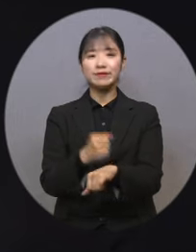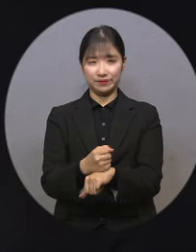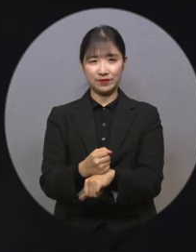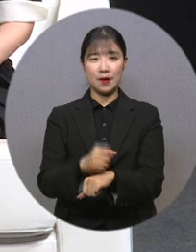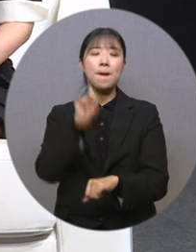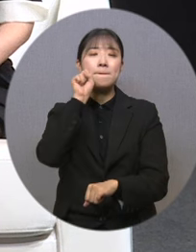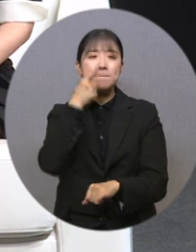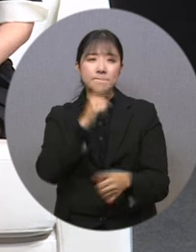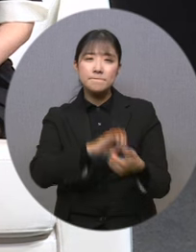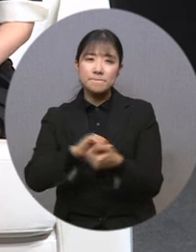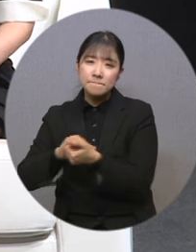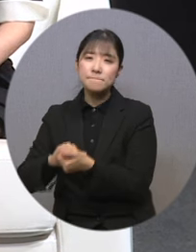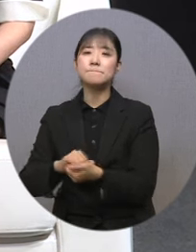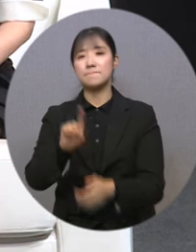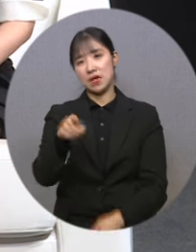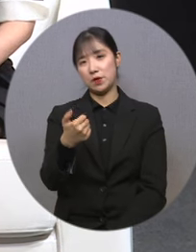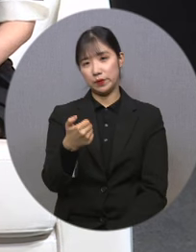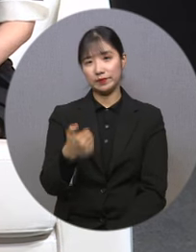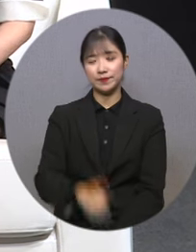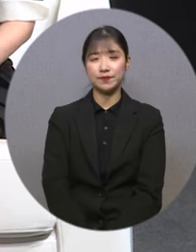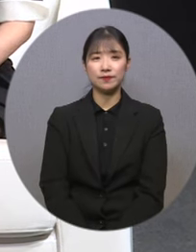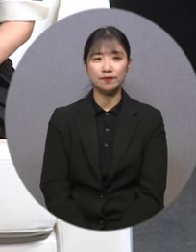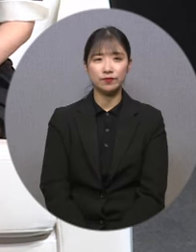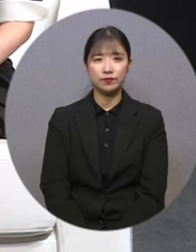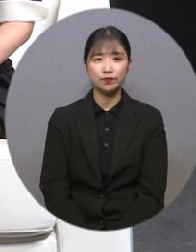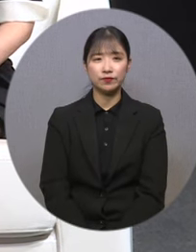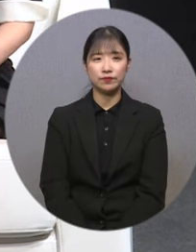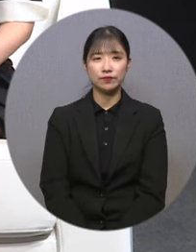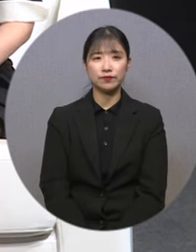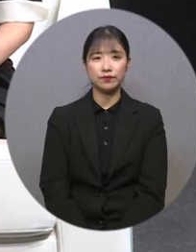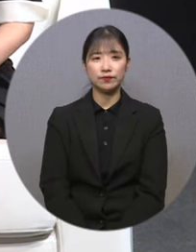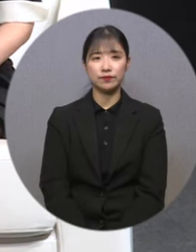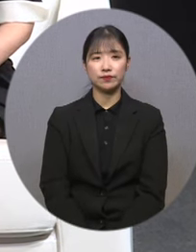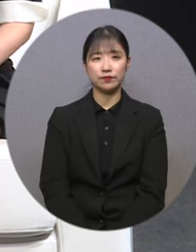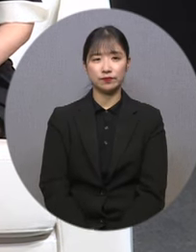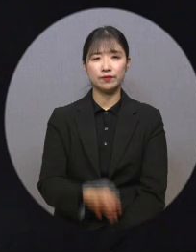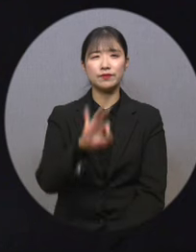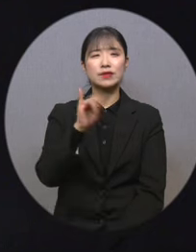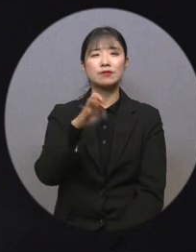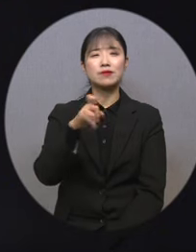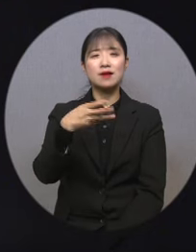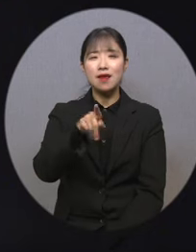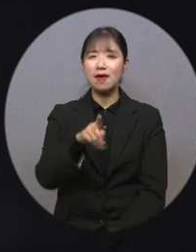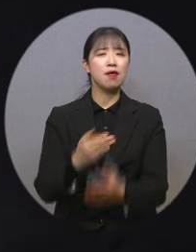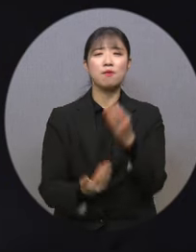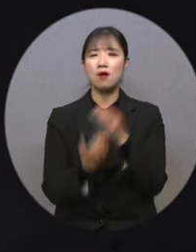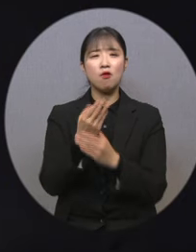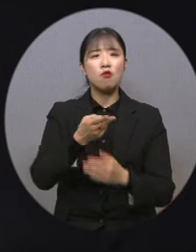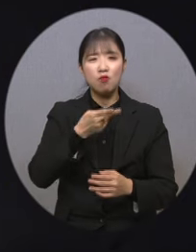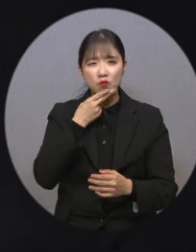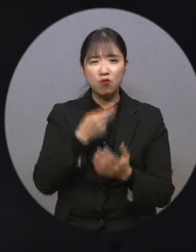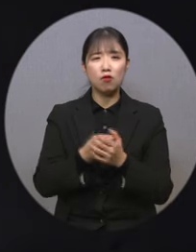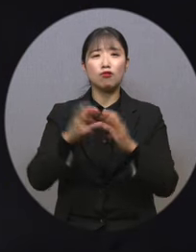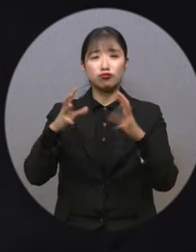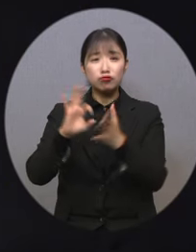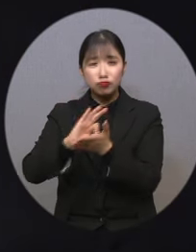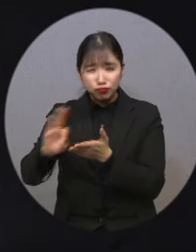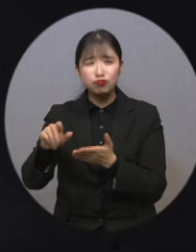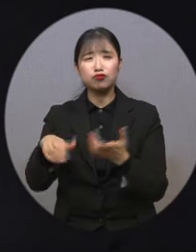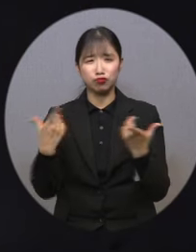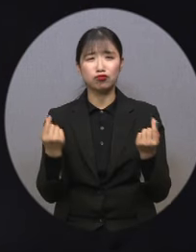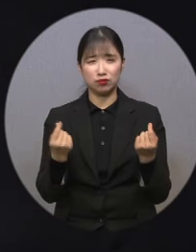매월 150만 원이죠. 그러니까 뭐 인플레가 생기지도 않고 뭐 국가가 쓰면 인플레가 안